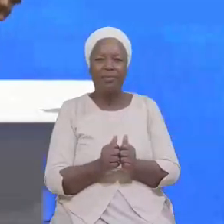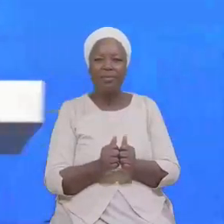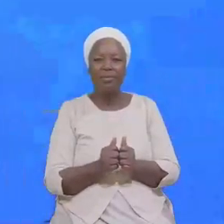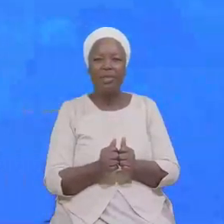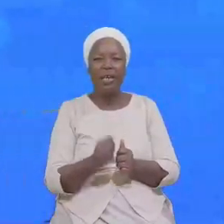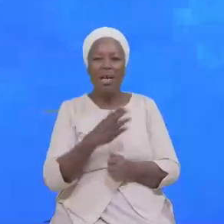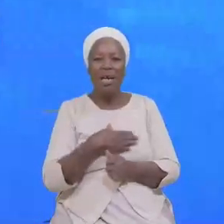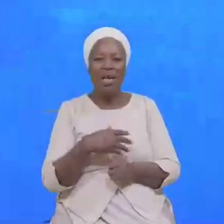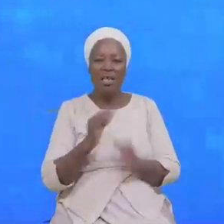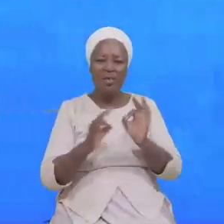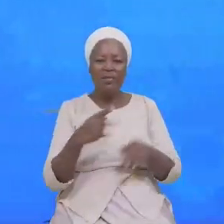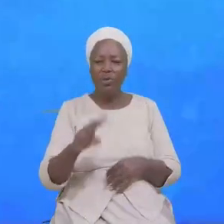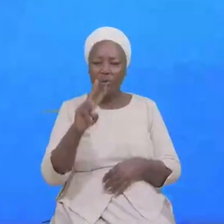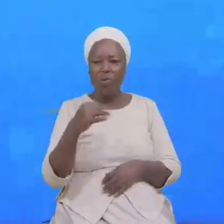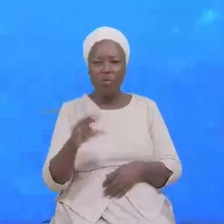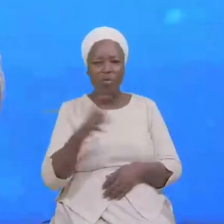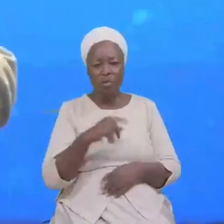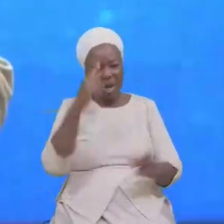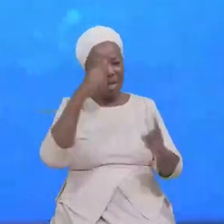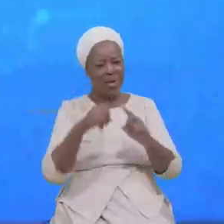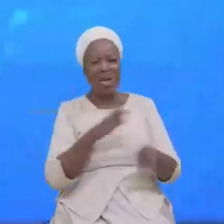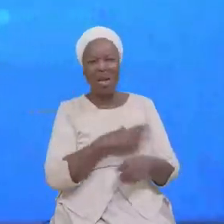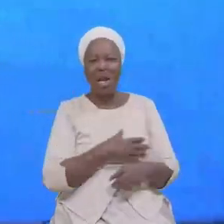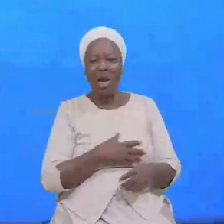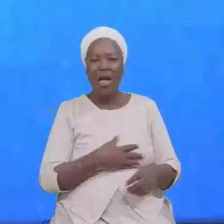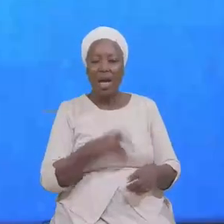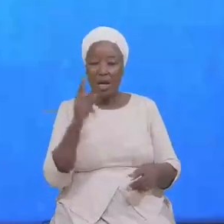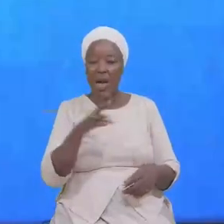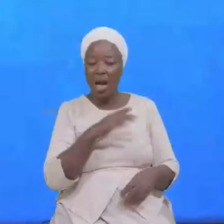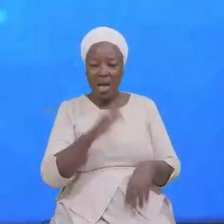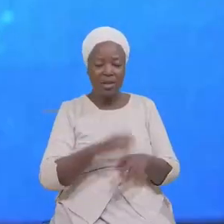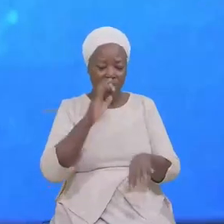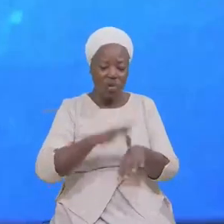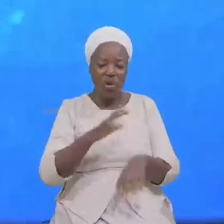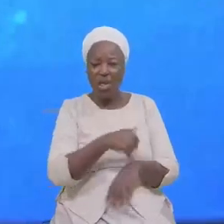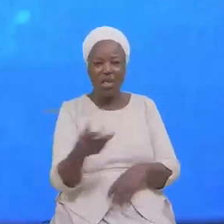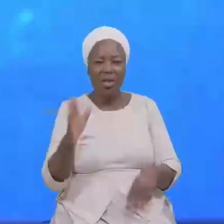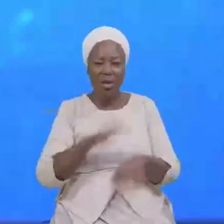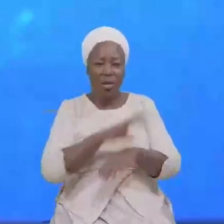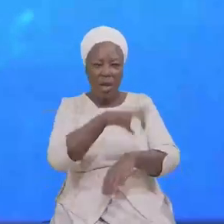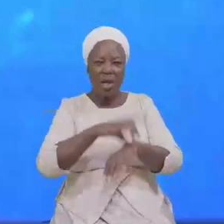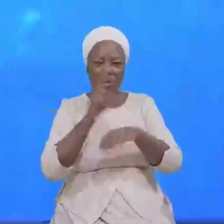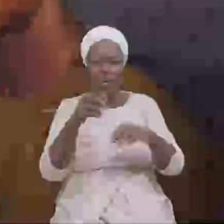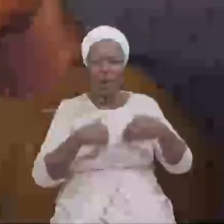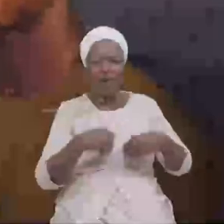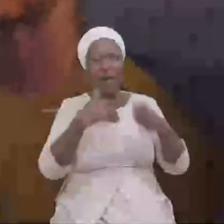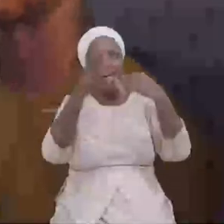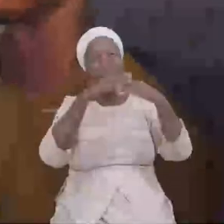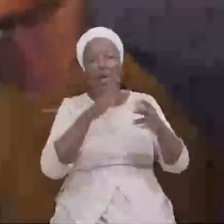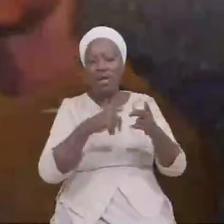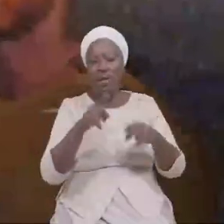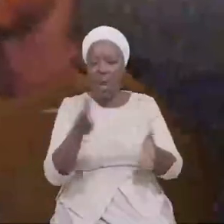Et si deux d'entre vous s'accordent sur la terre, sur quelque chose, quand vous demandez au ciel, le ciel le fera pour